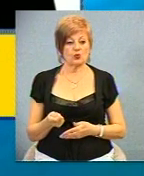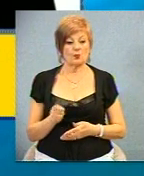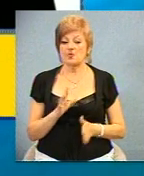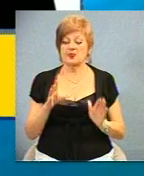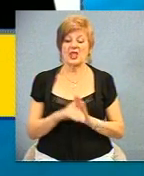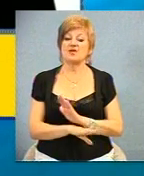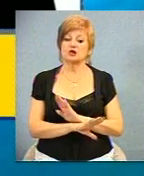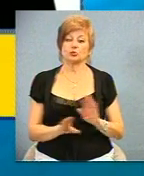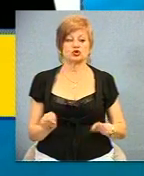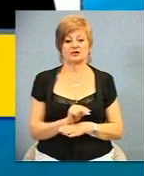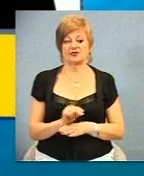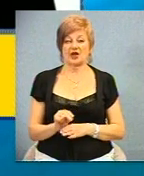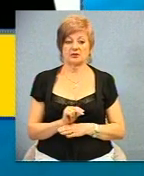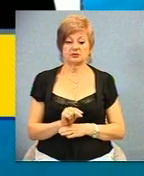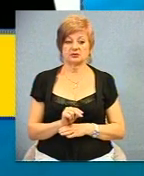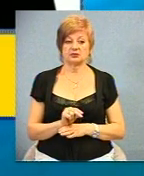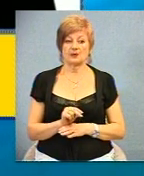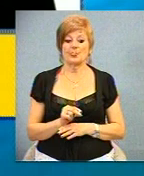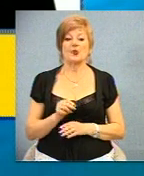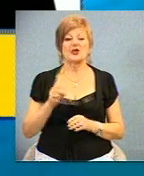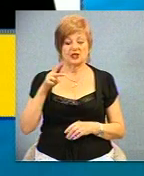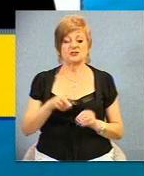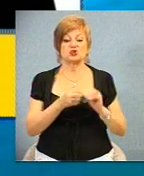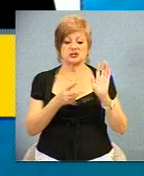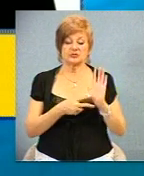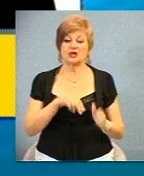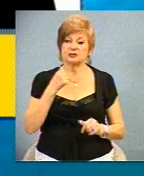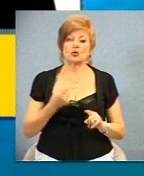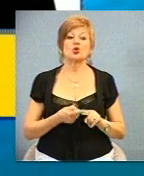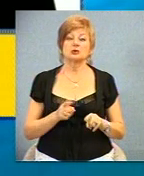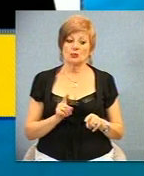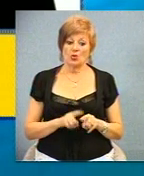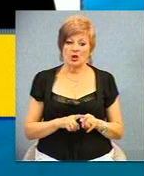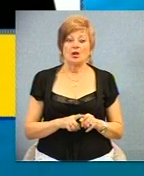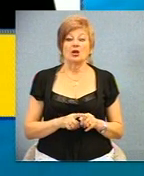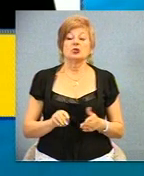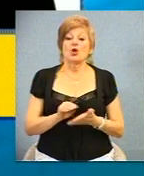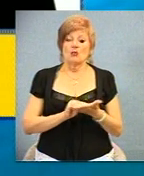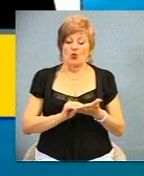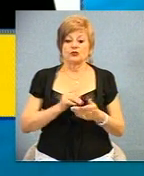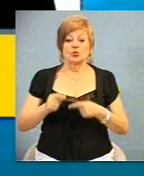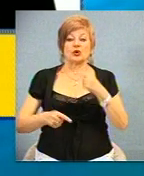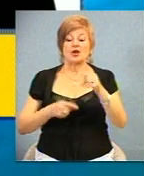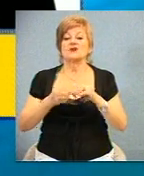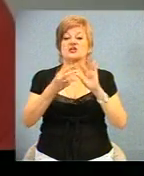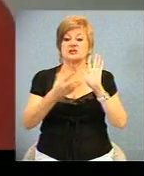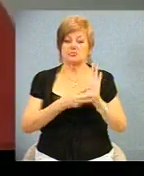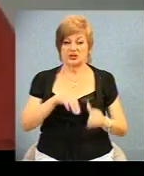включив ці під'їзди на 2017 рік, тому їх подали повторно на